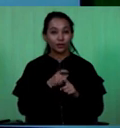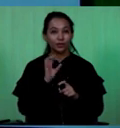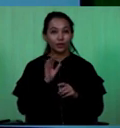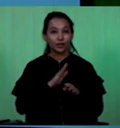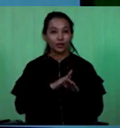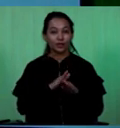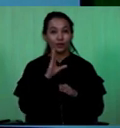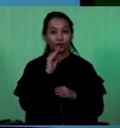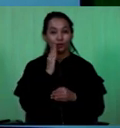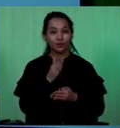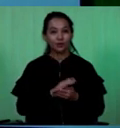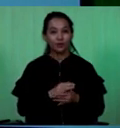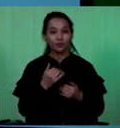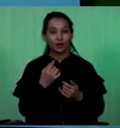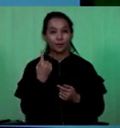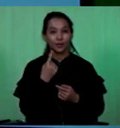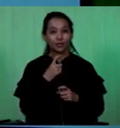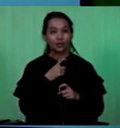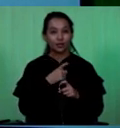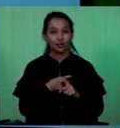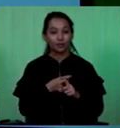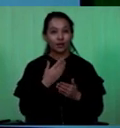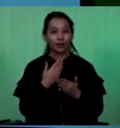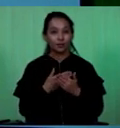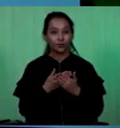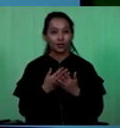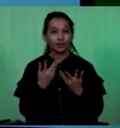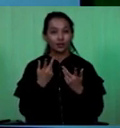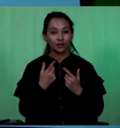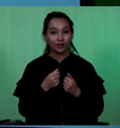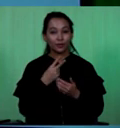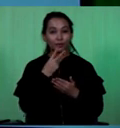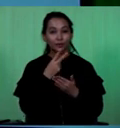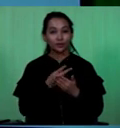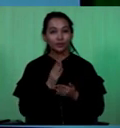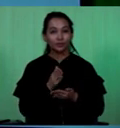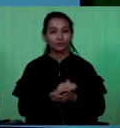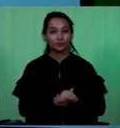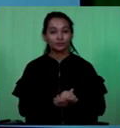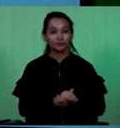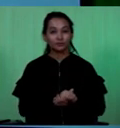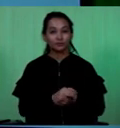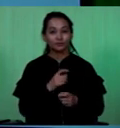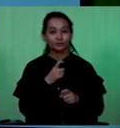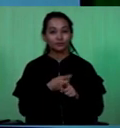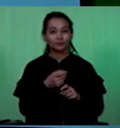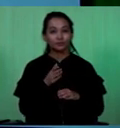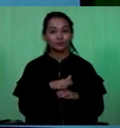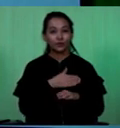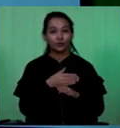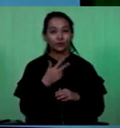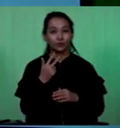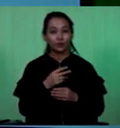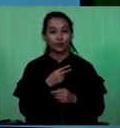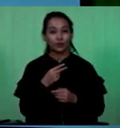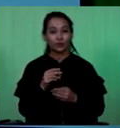to'g'ri yechamiz. Keling, sizga birinchi tenglamani namuna sifatida yechib ko'rsatsam. X bo'lu 3